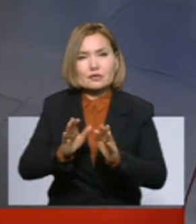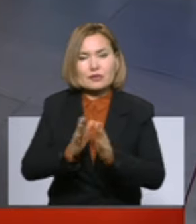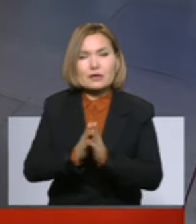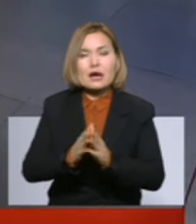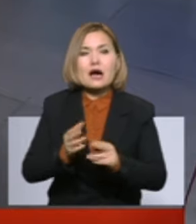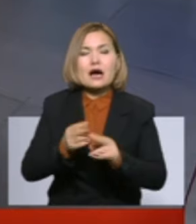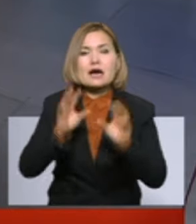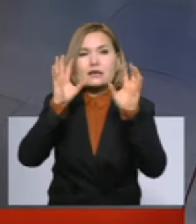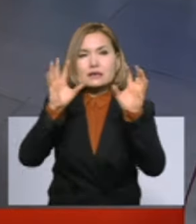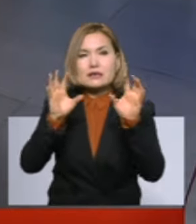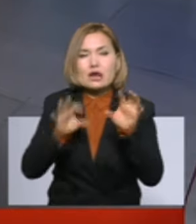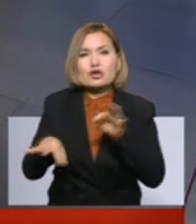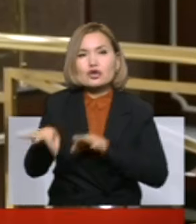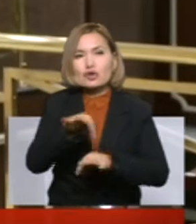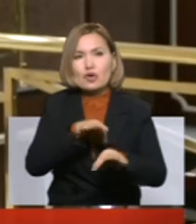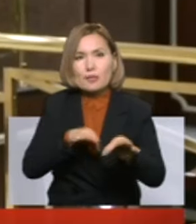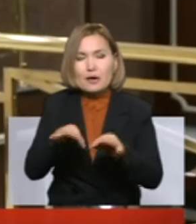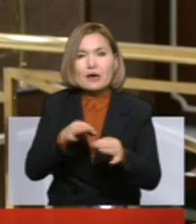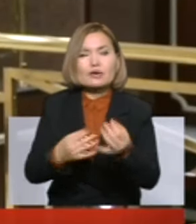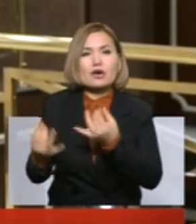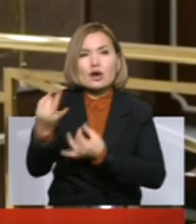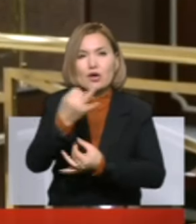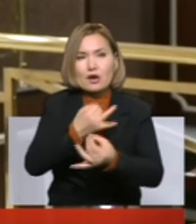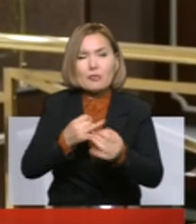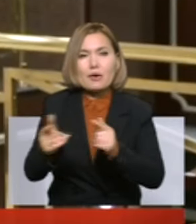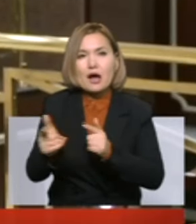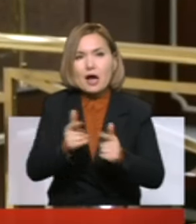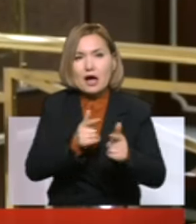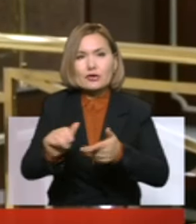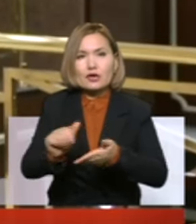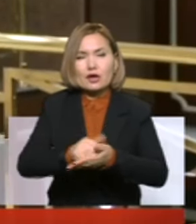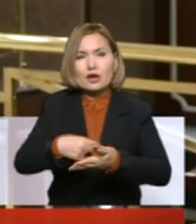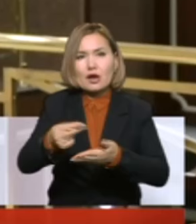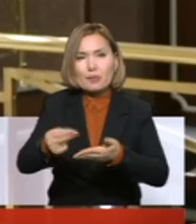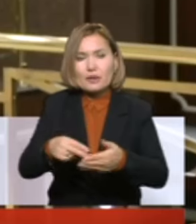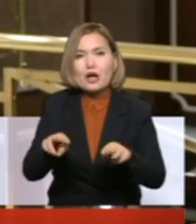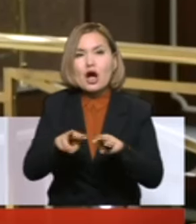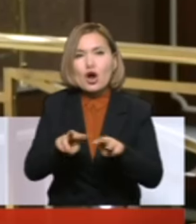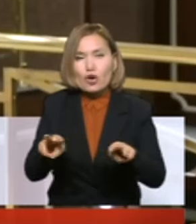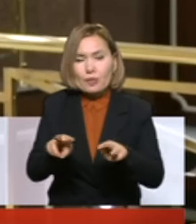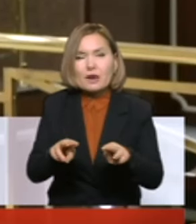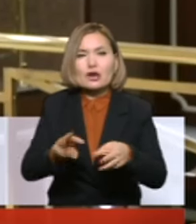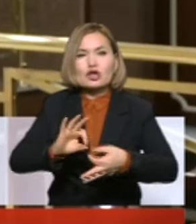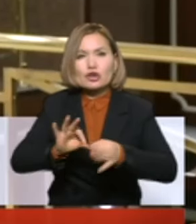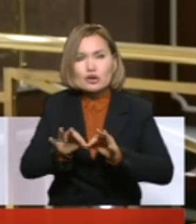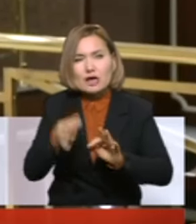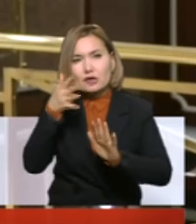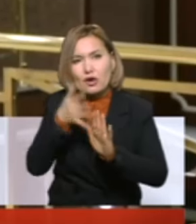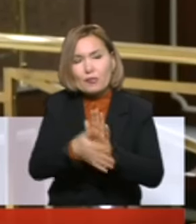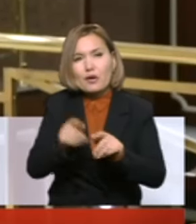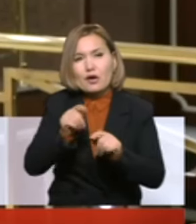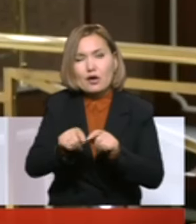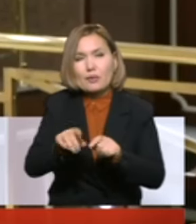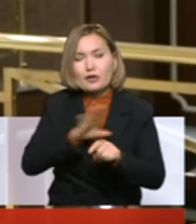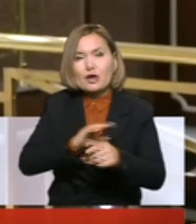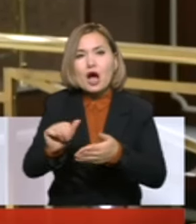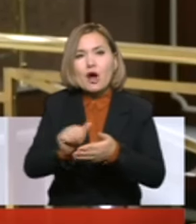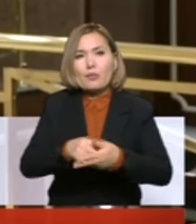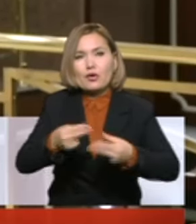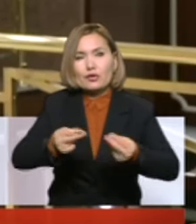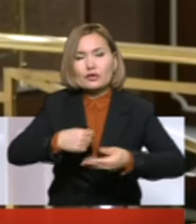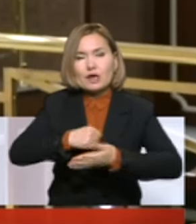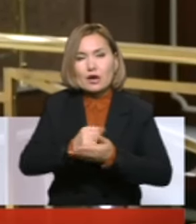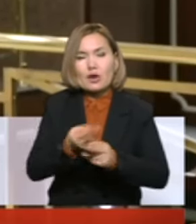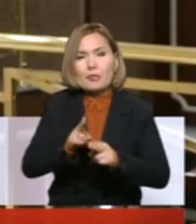Альбина, заң жобасы депутаттардың бастамасымен әзірленген, ол алдымен үкімет деңгейінде қаралып, құжаттарға қатталды. Бүгін міне мәжілістің